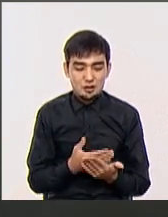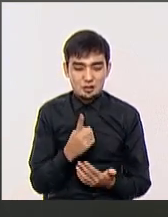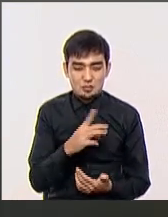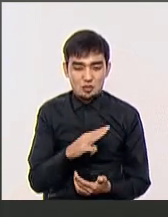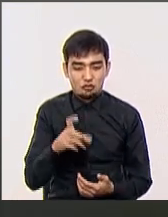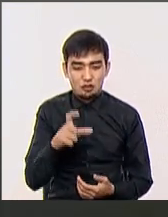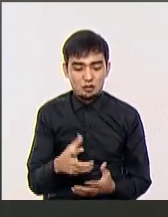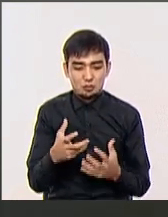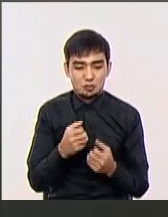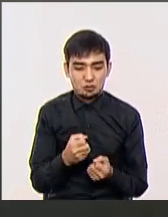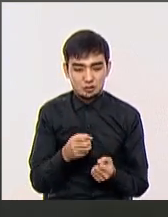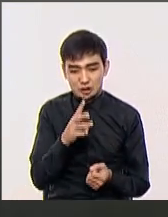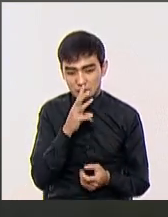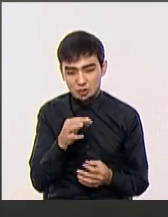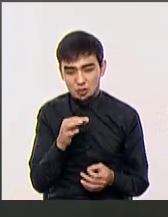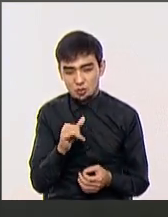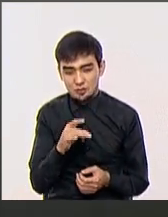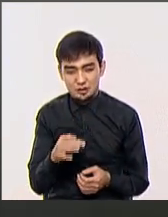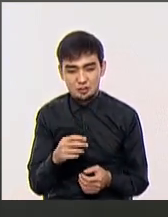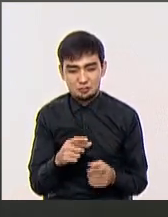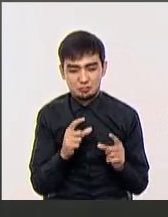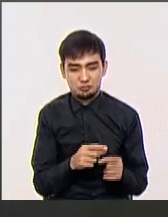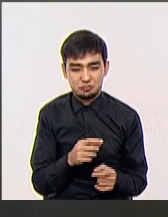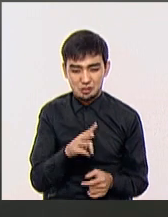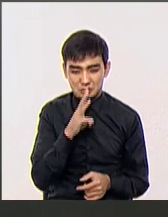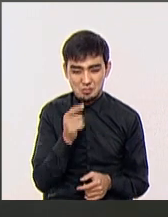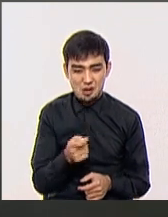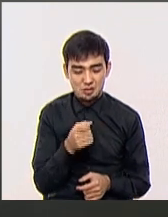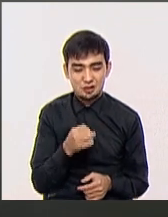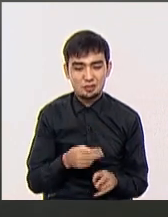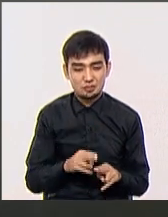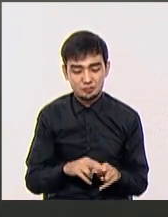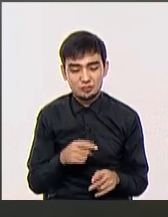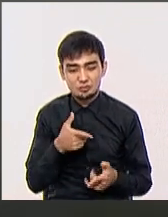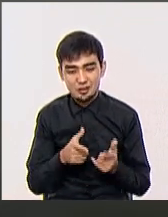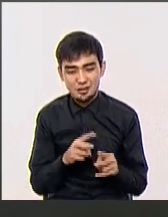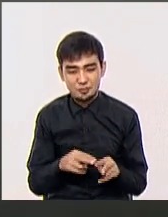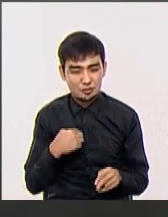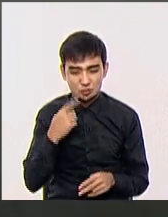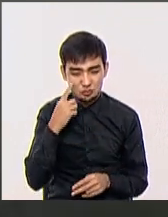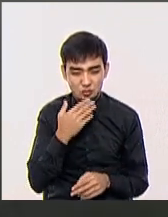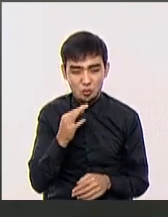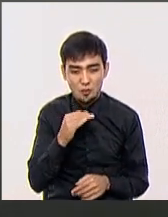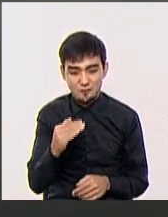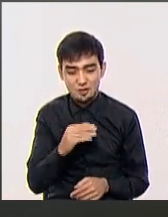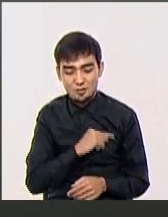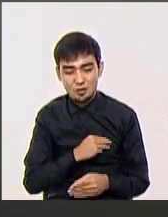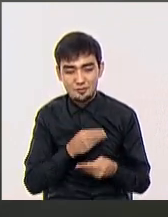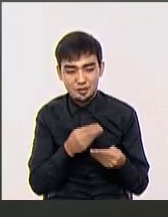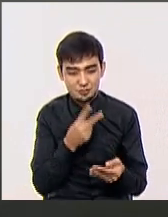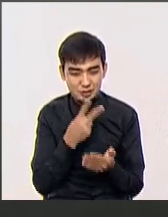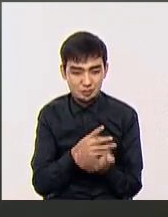человек получает зарплату на уровне минимальной зарплаты но на самом деле я думаю что это не так официально работодателю